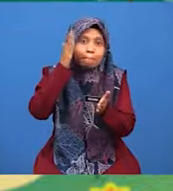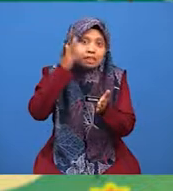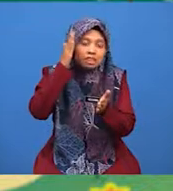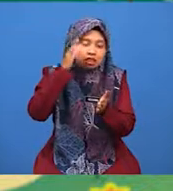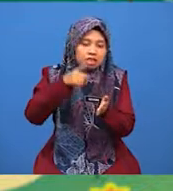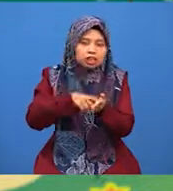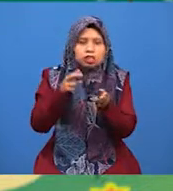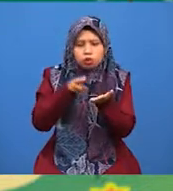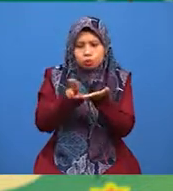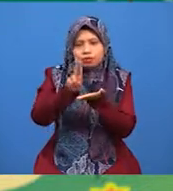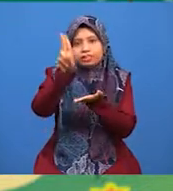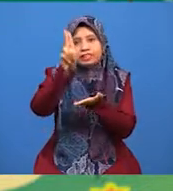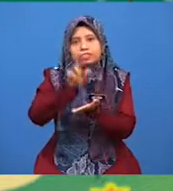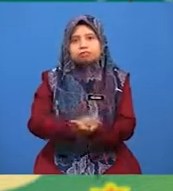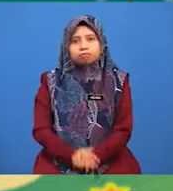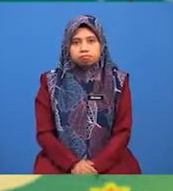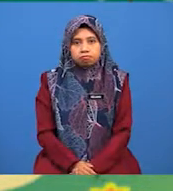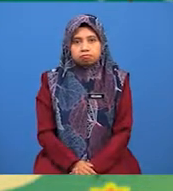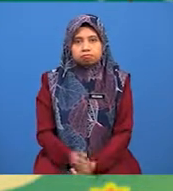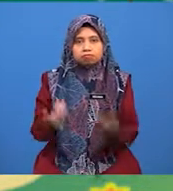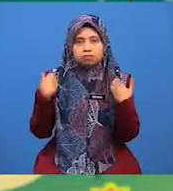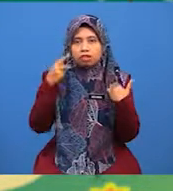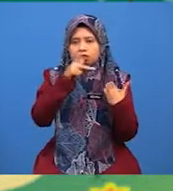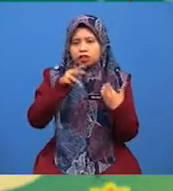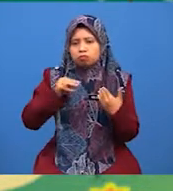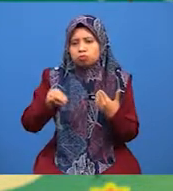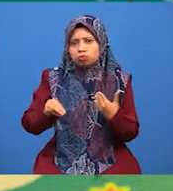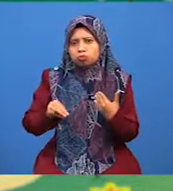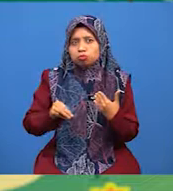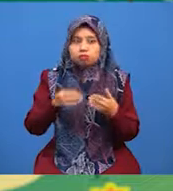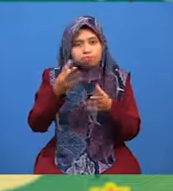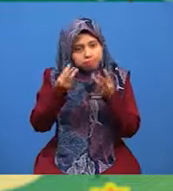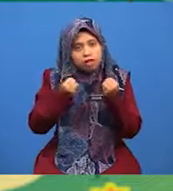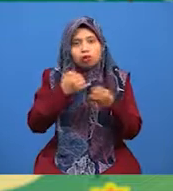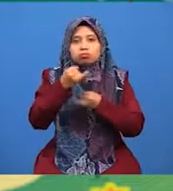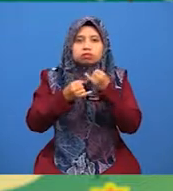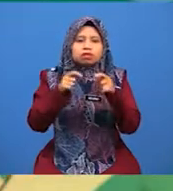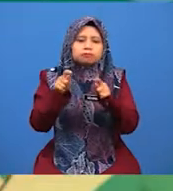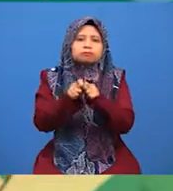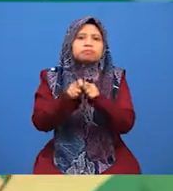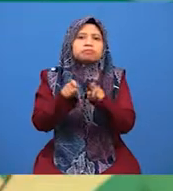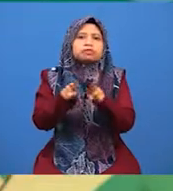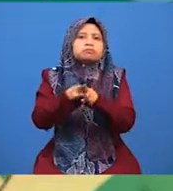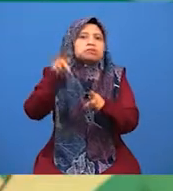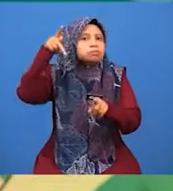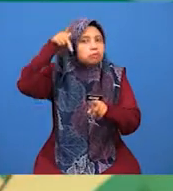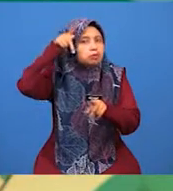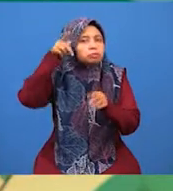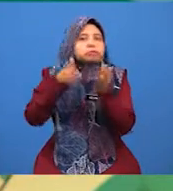sebuah universiti. Adakah murid-murid ingin berjaya seperti Parjo? Oleh